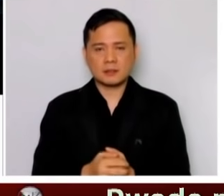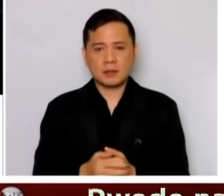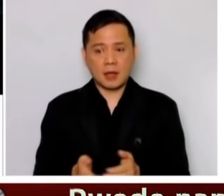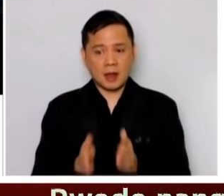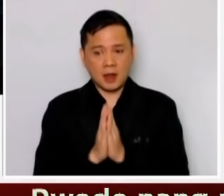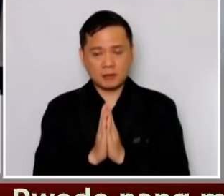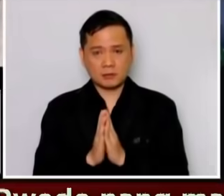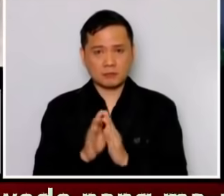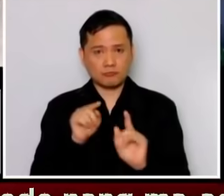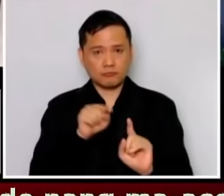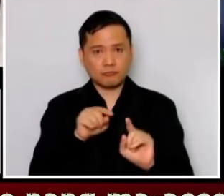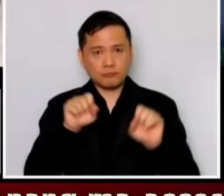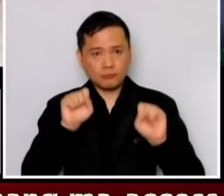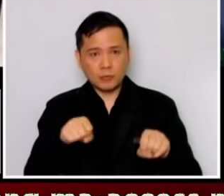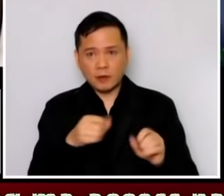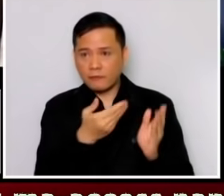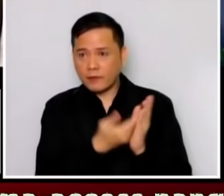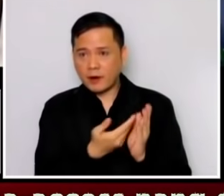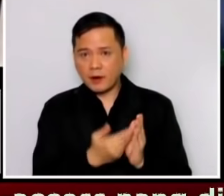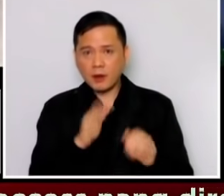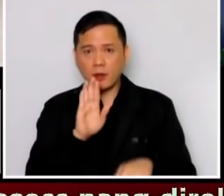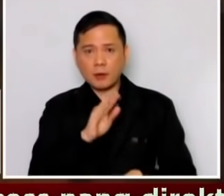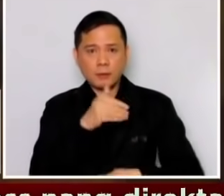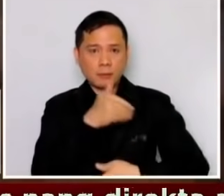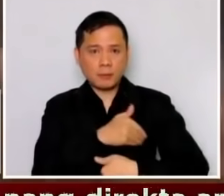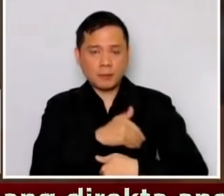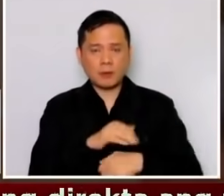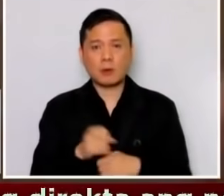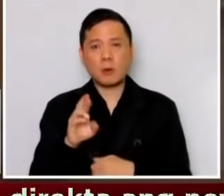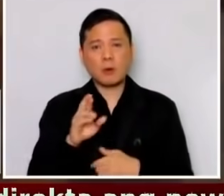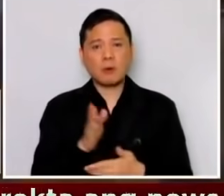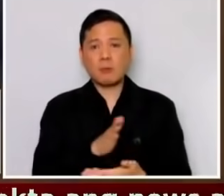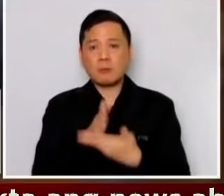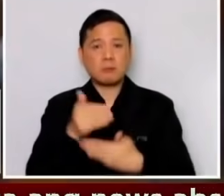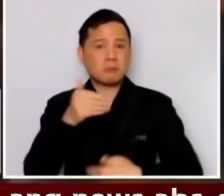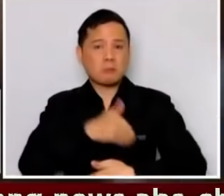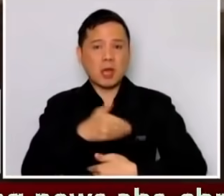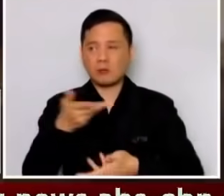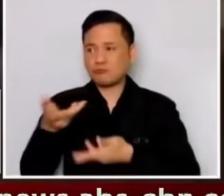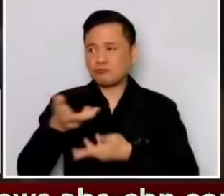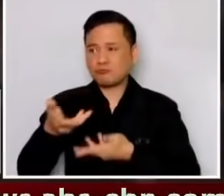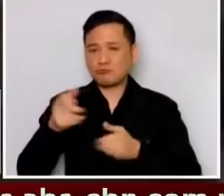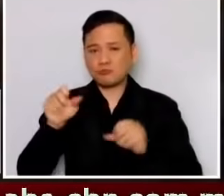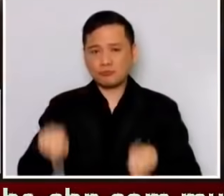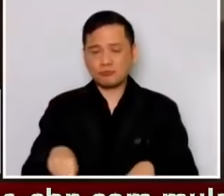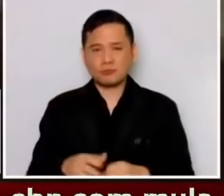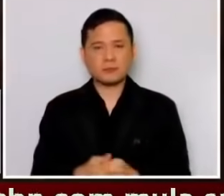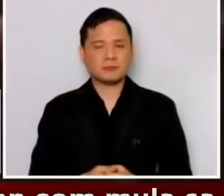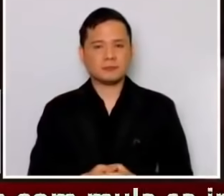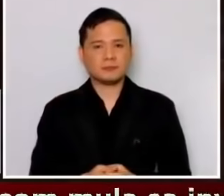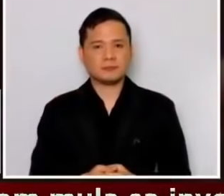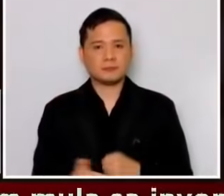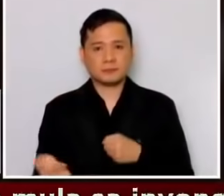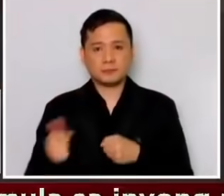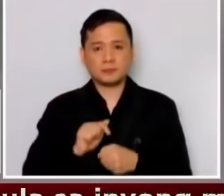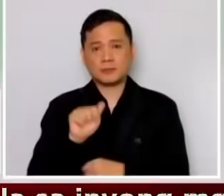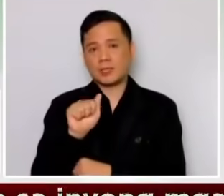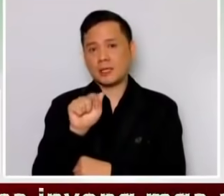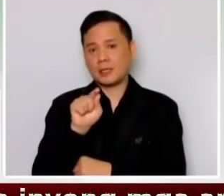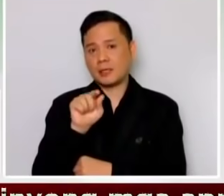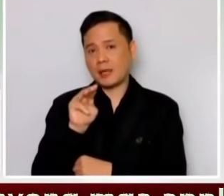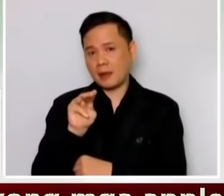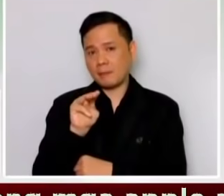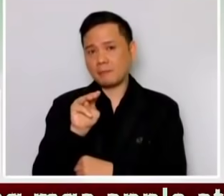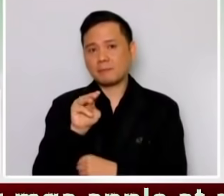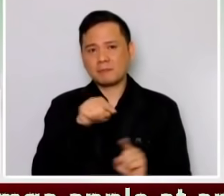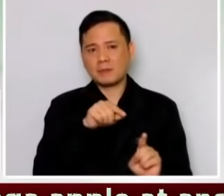mga banks. Or they can also go to their respective bank. Pumasok na rin sa mga ATM account ng mga GSIS pensioners ang